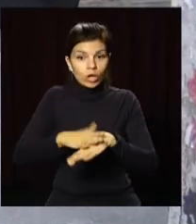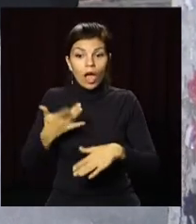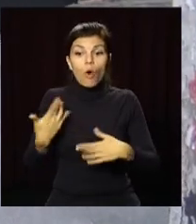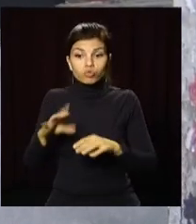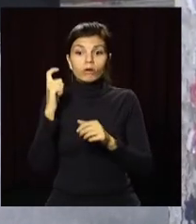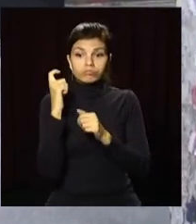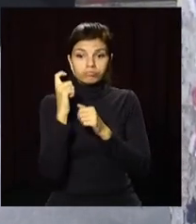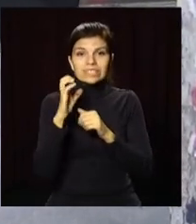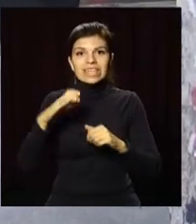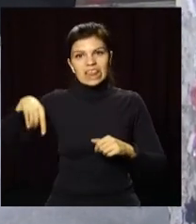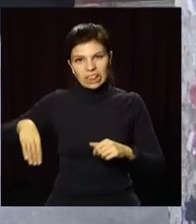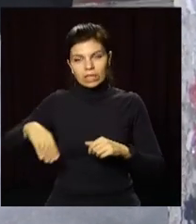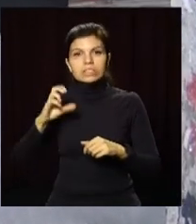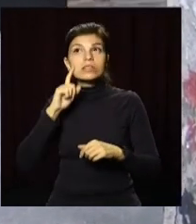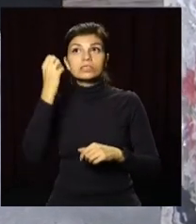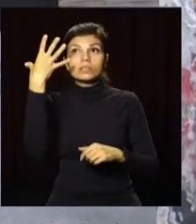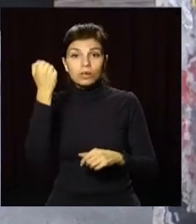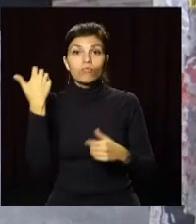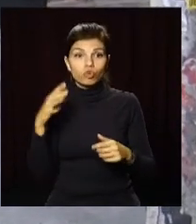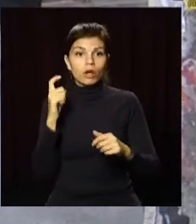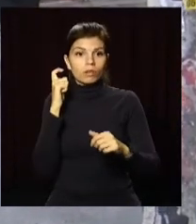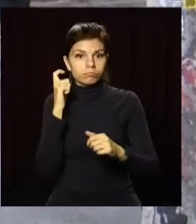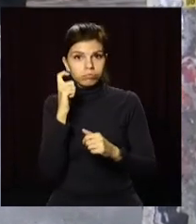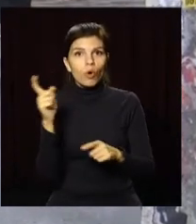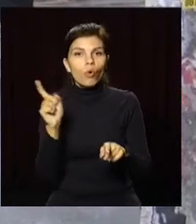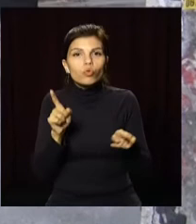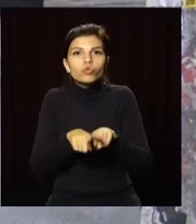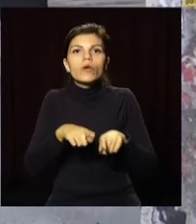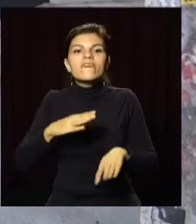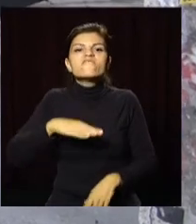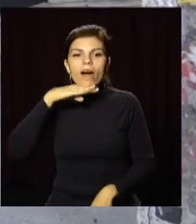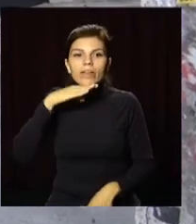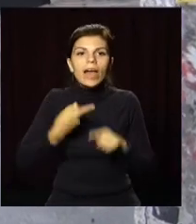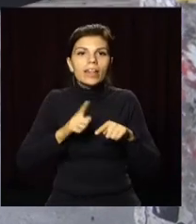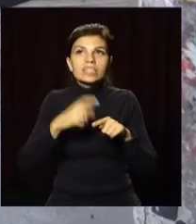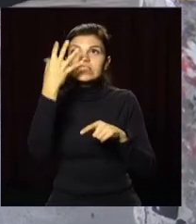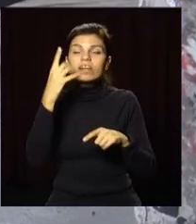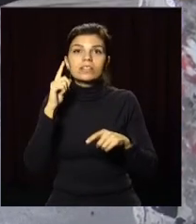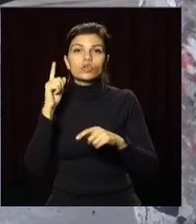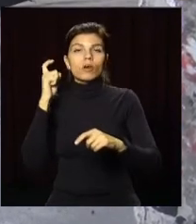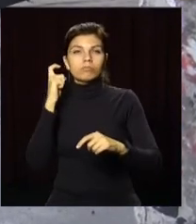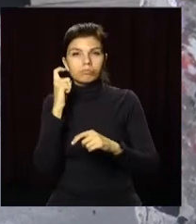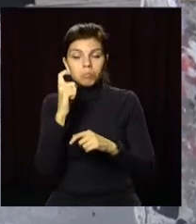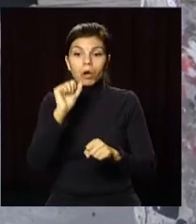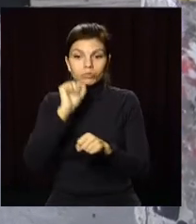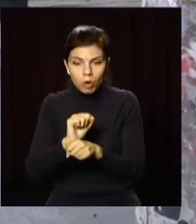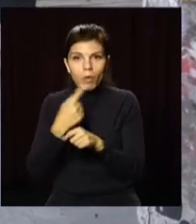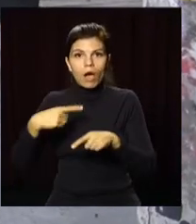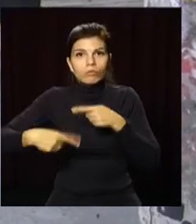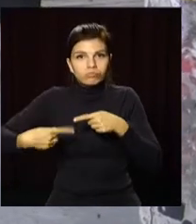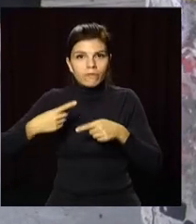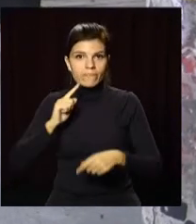начал движение там снизу на зеленый свет, ему должно хватить этого зеленого света. Для того, чтобы при